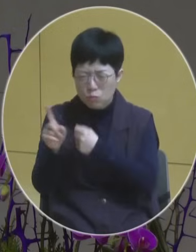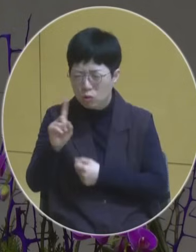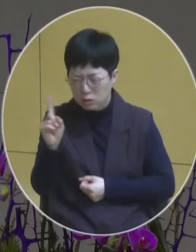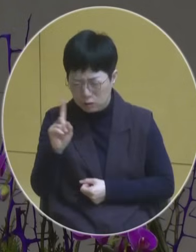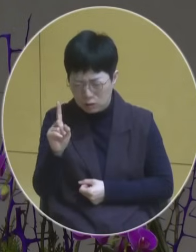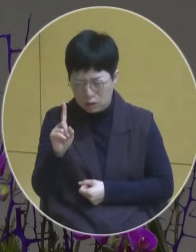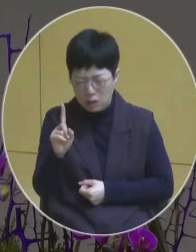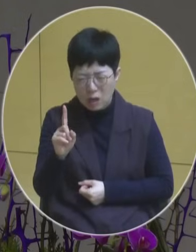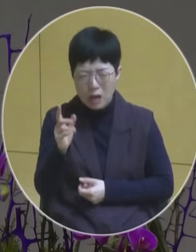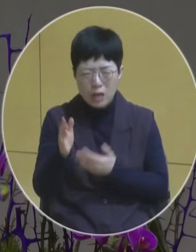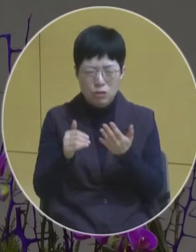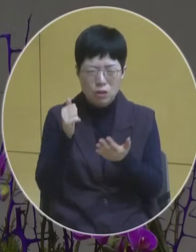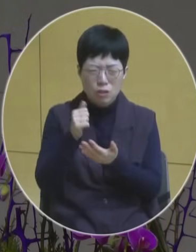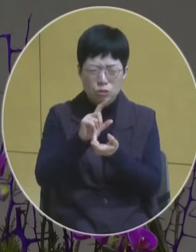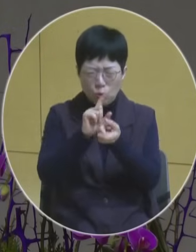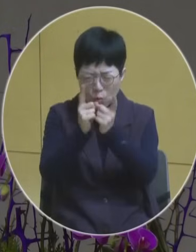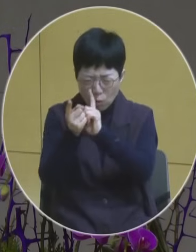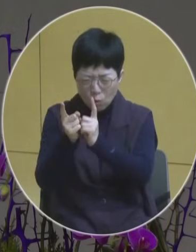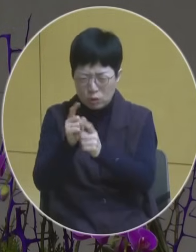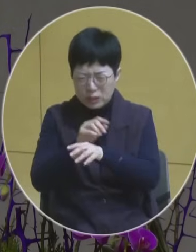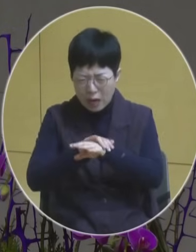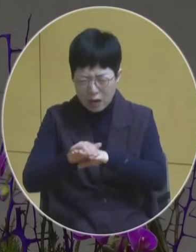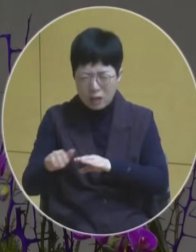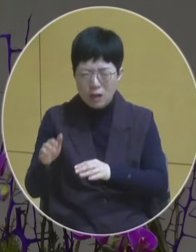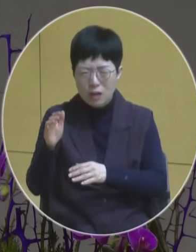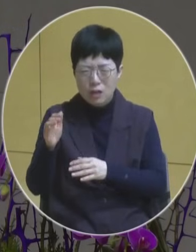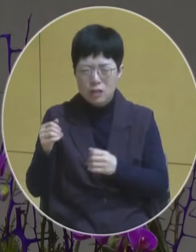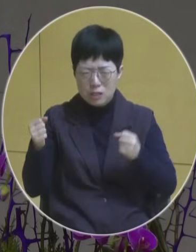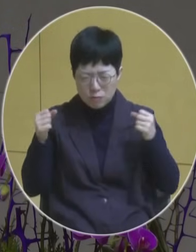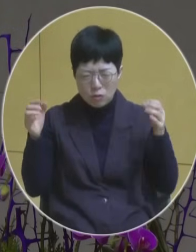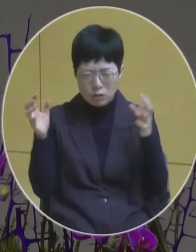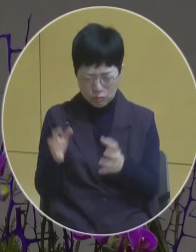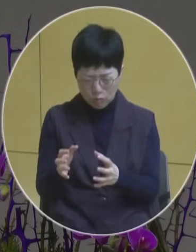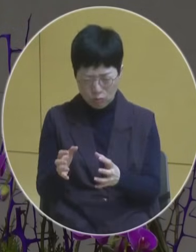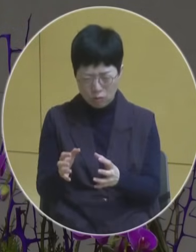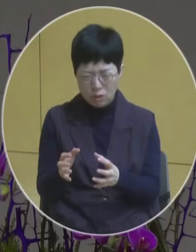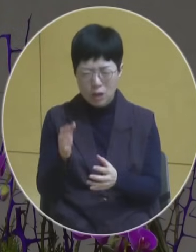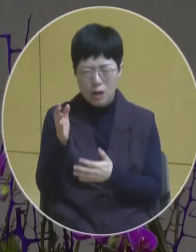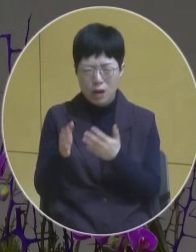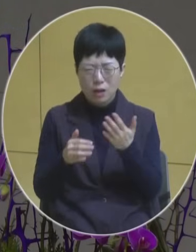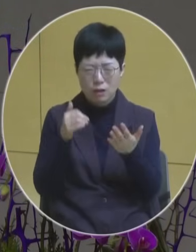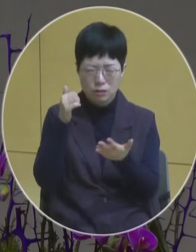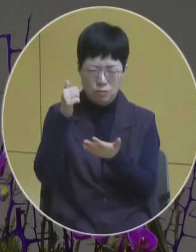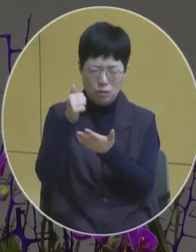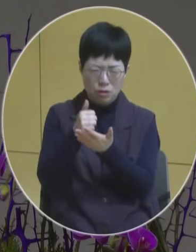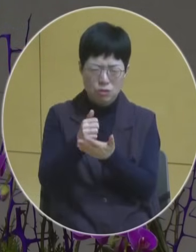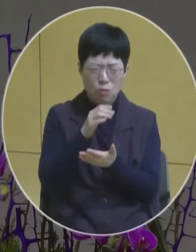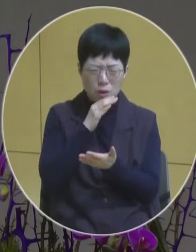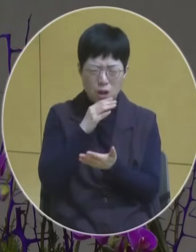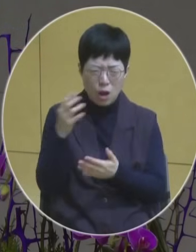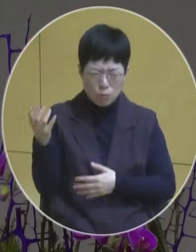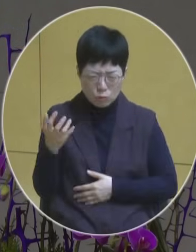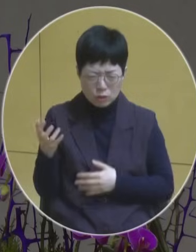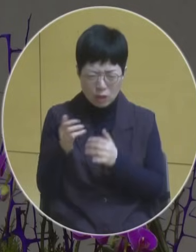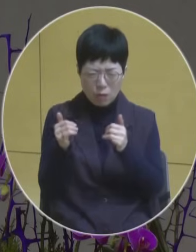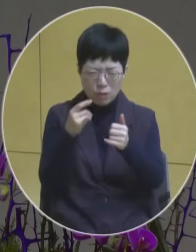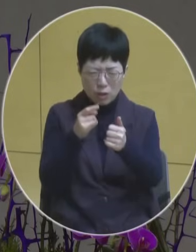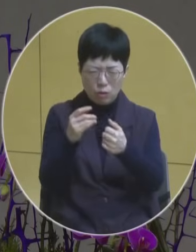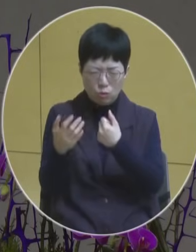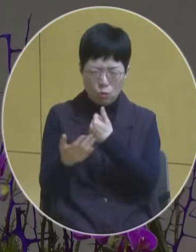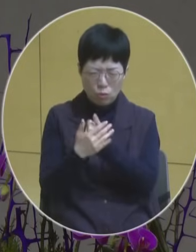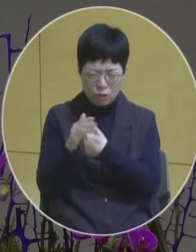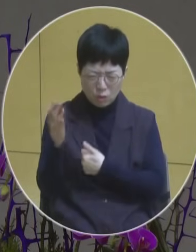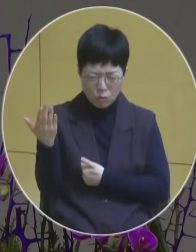무엇인지 하나님 서로가 하나님 잘 하나님 협력하여서 하나님 정말 아픈 사람에게는 도움이 되게